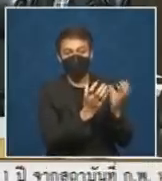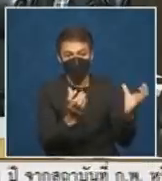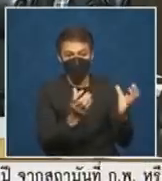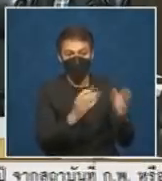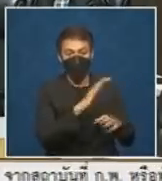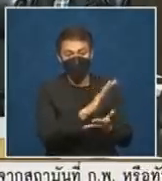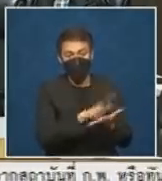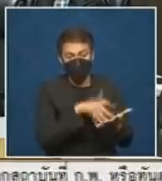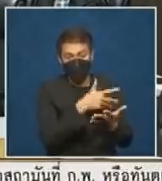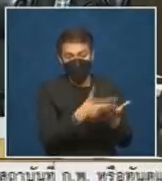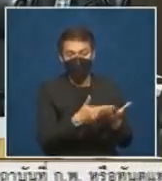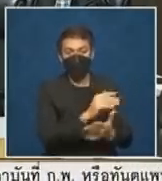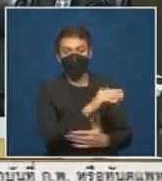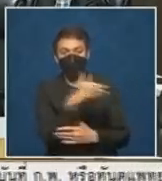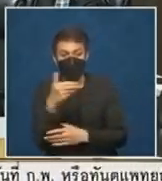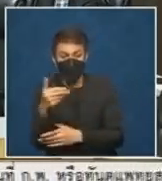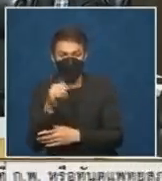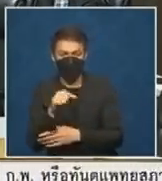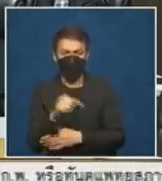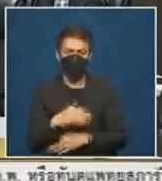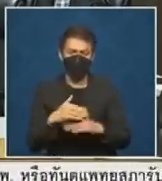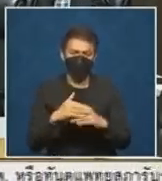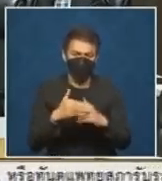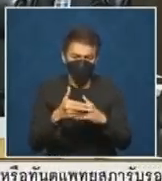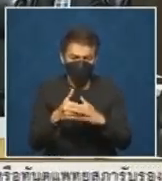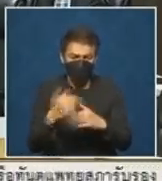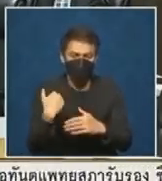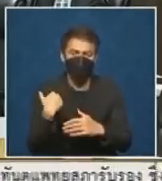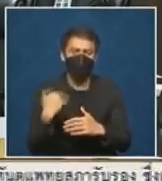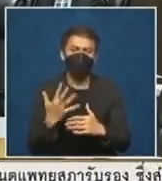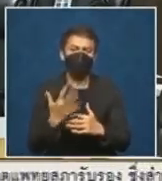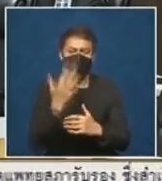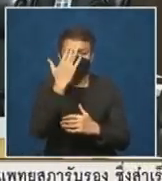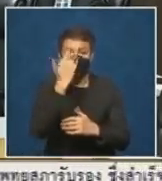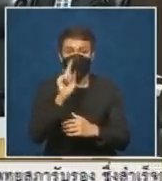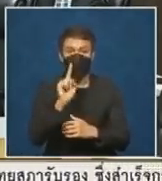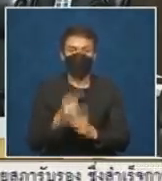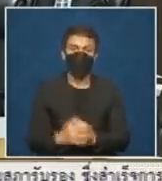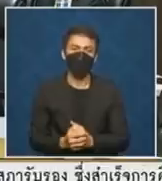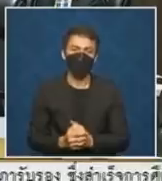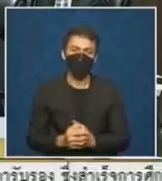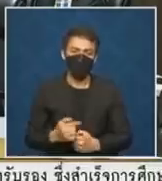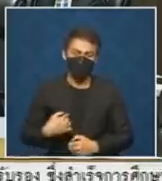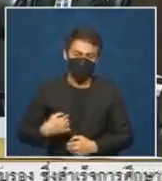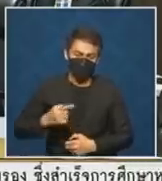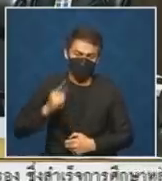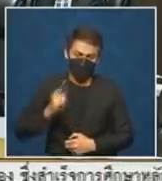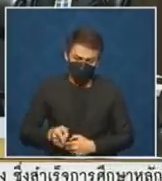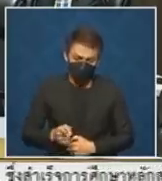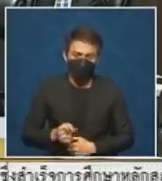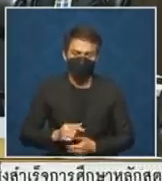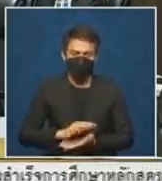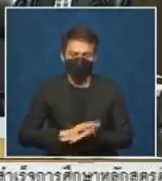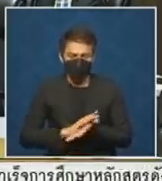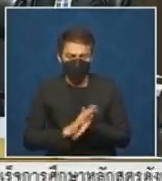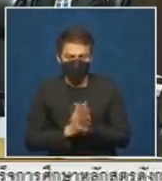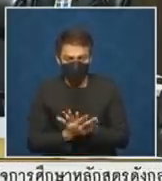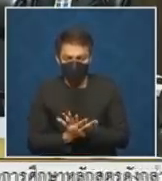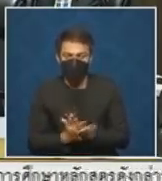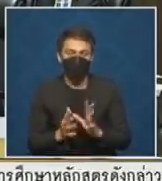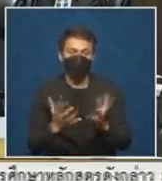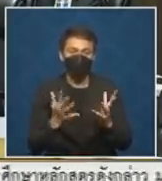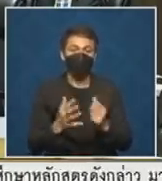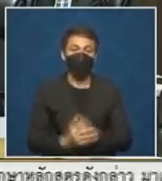ใหญ่แฉเลยฮะอย่าทำเป็นแบบตีขลุมแบบสีธนนชัยอย่าเหมือนกับพรรคใดพรรคหนึ่งก่อนหน้านี้พรรคสี